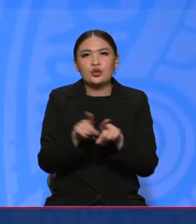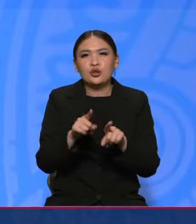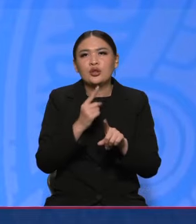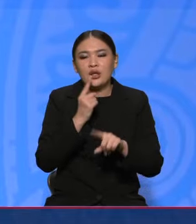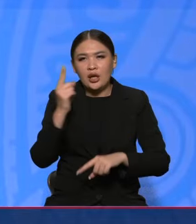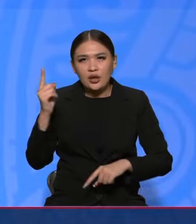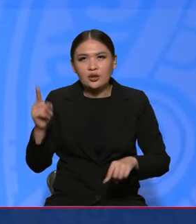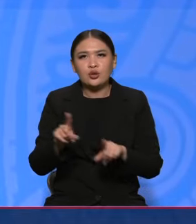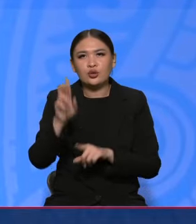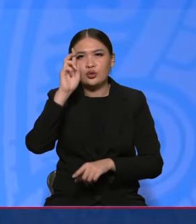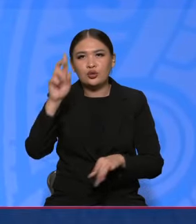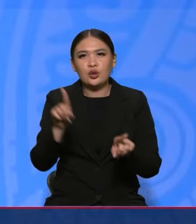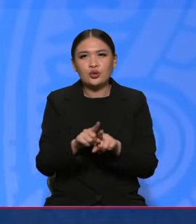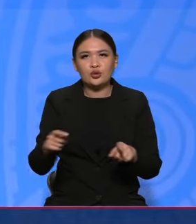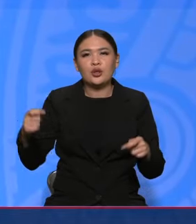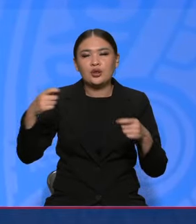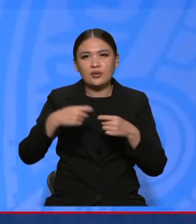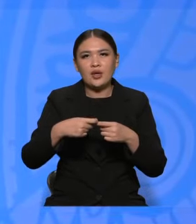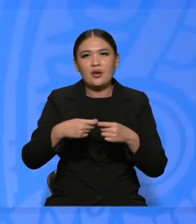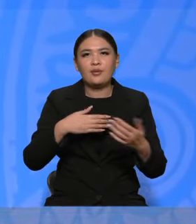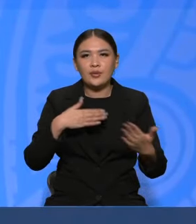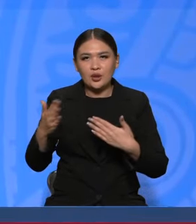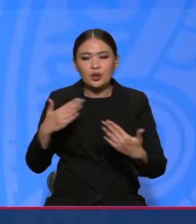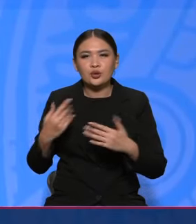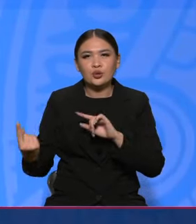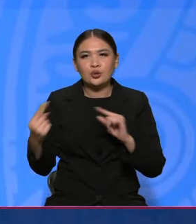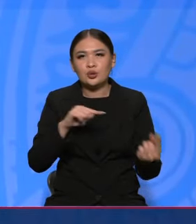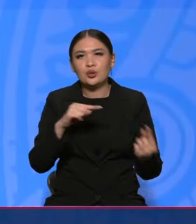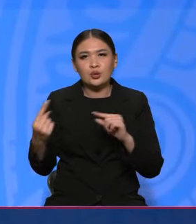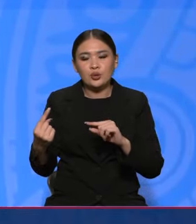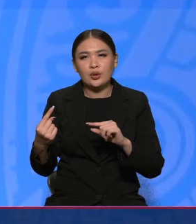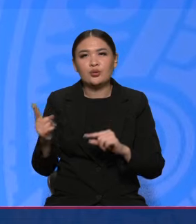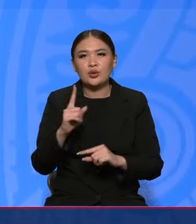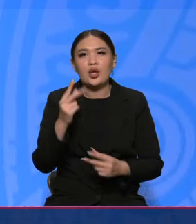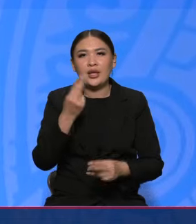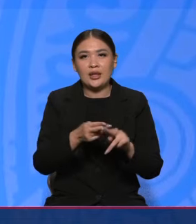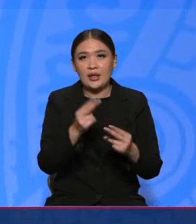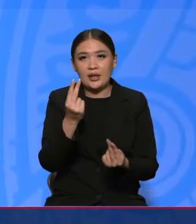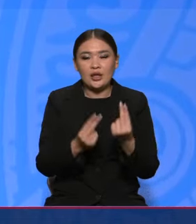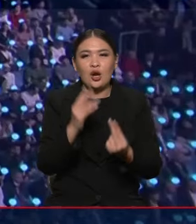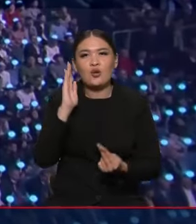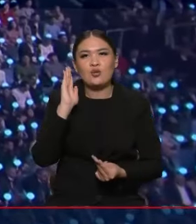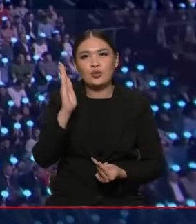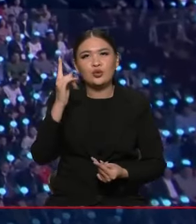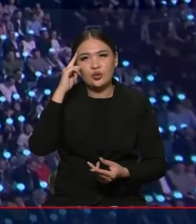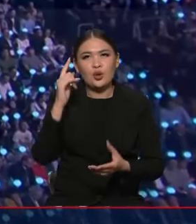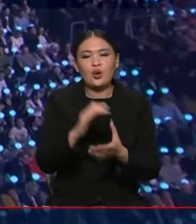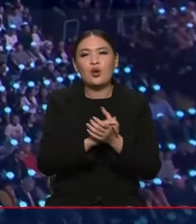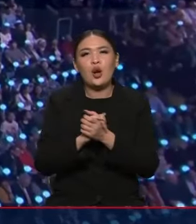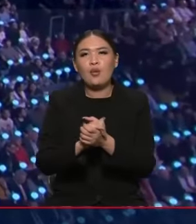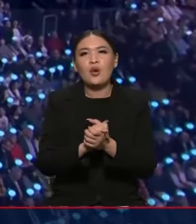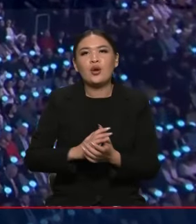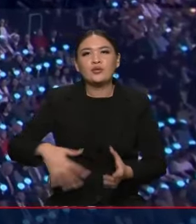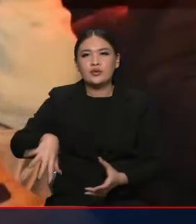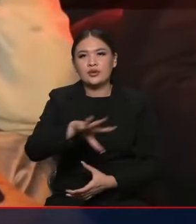чтобы другие государства также были в добрых взаимоотношениях друг с другом. Уверен, что игры кочевников будут способствовать укреплению